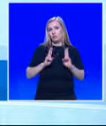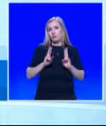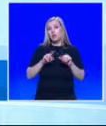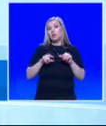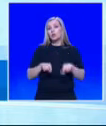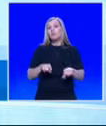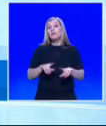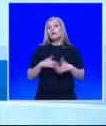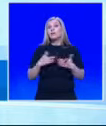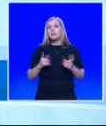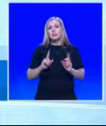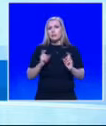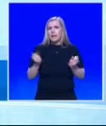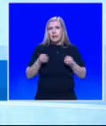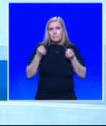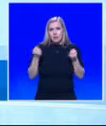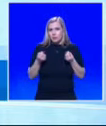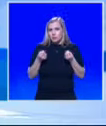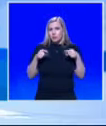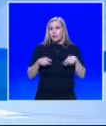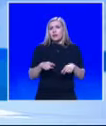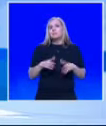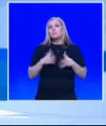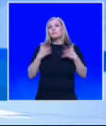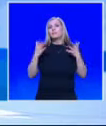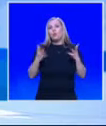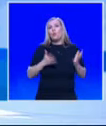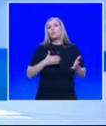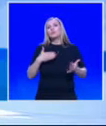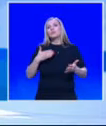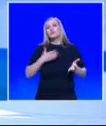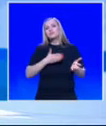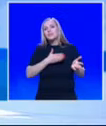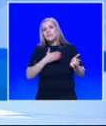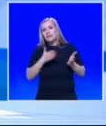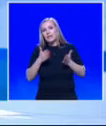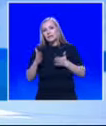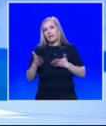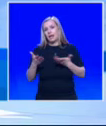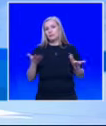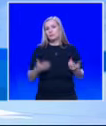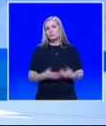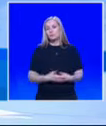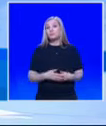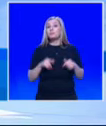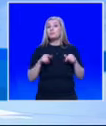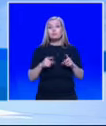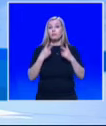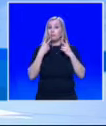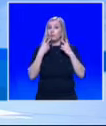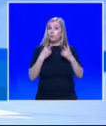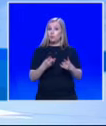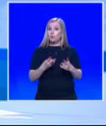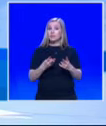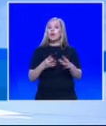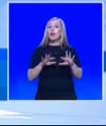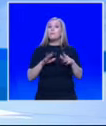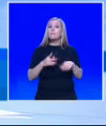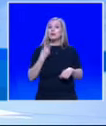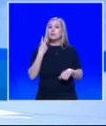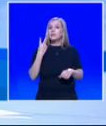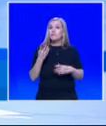не е прибързано, то е безкрайно закъсняло. Само, че това, което направи впечатление преди второто четене и по време на